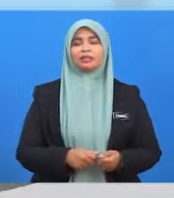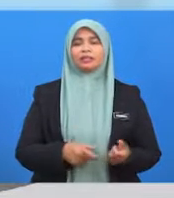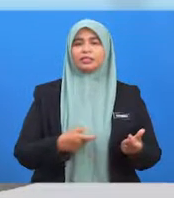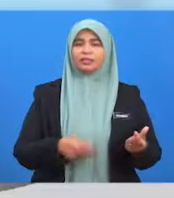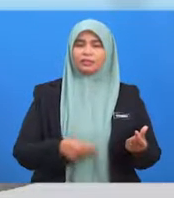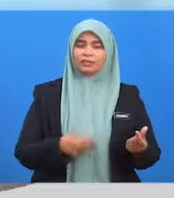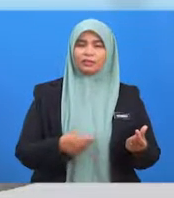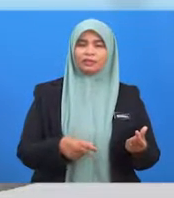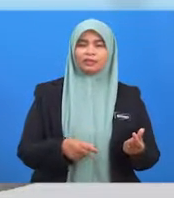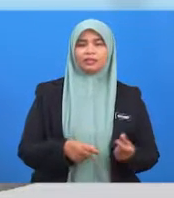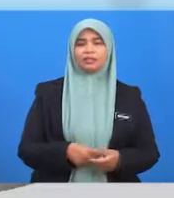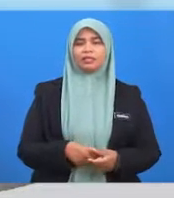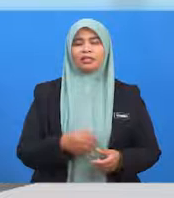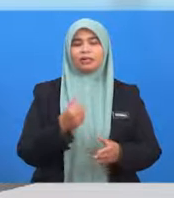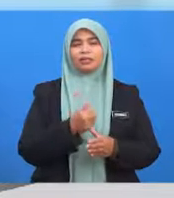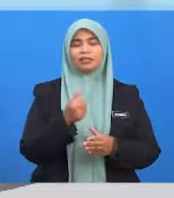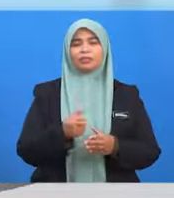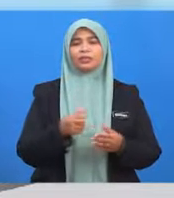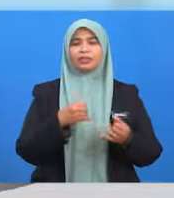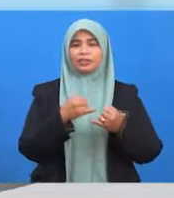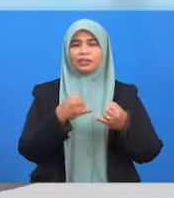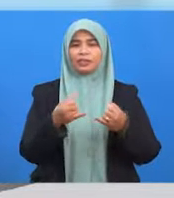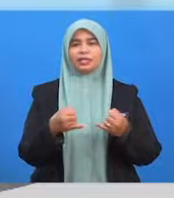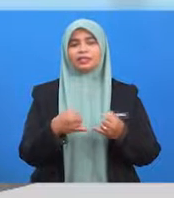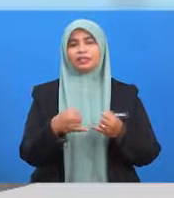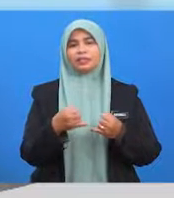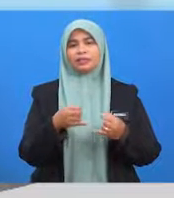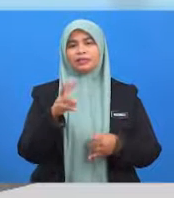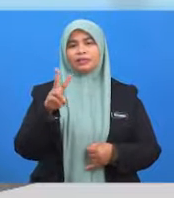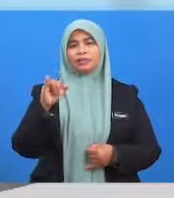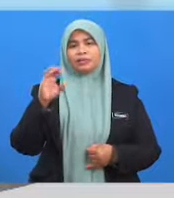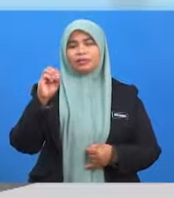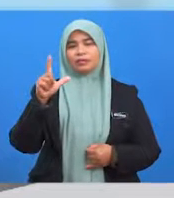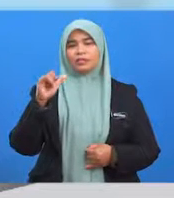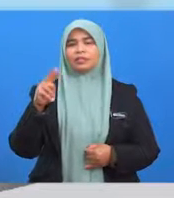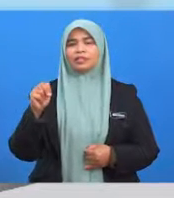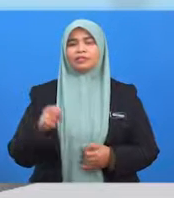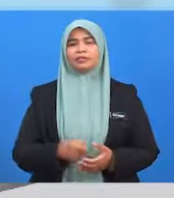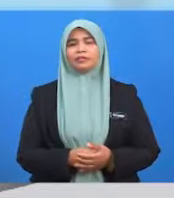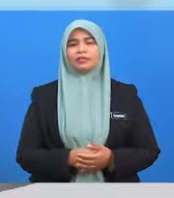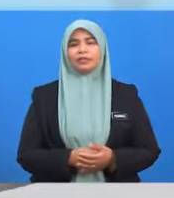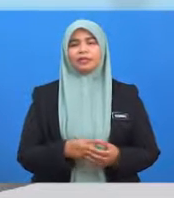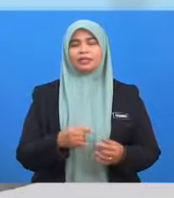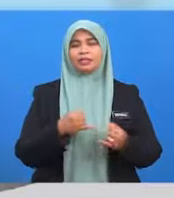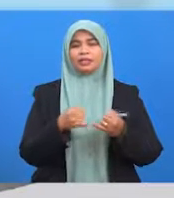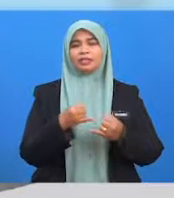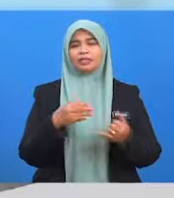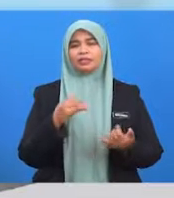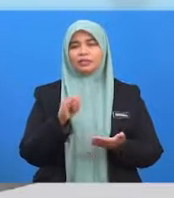dipetik atau tali violin digesek, maka tali itu akan bergetar.